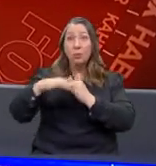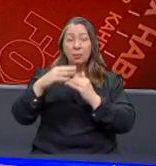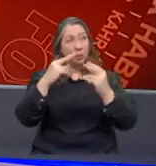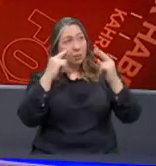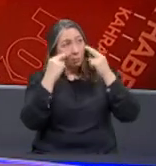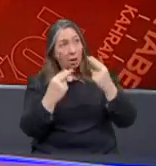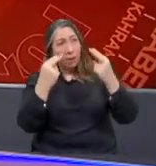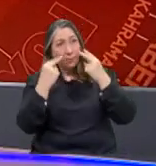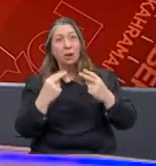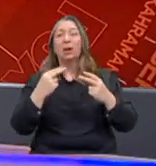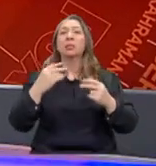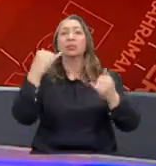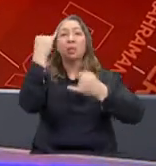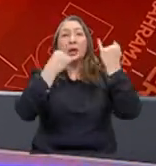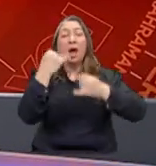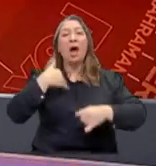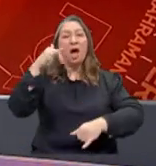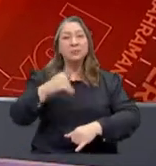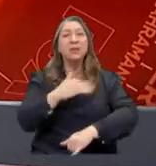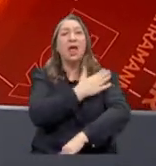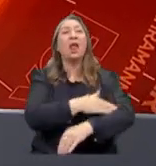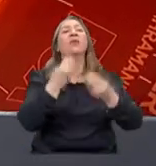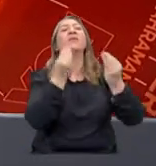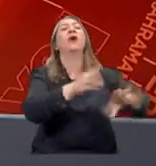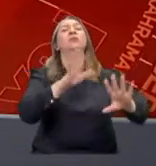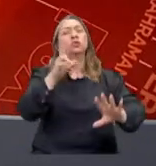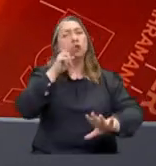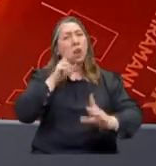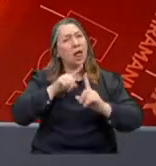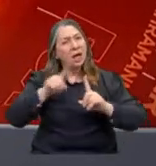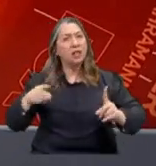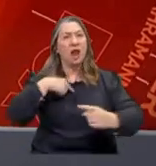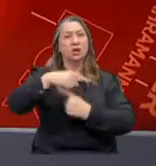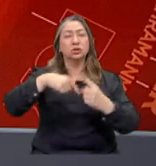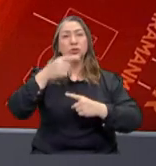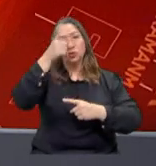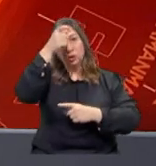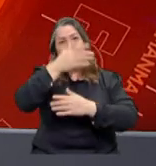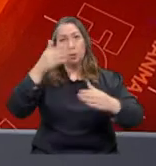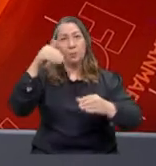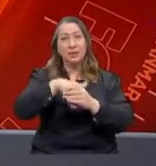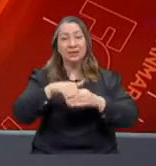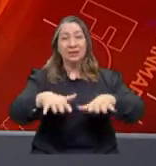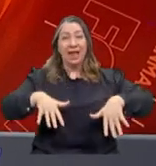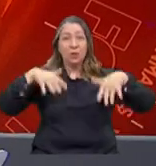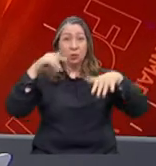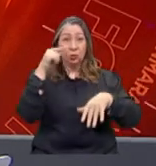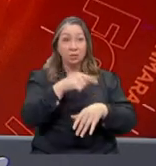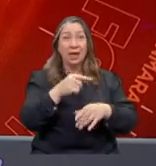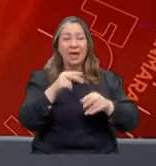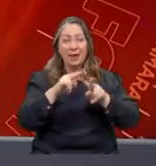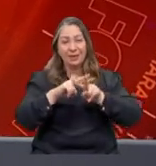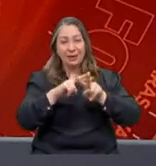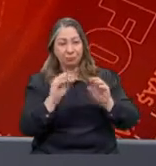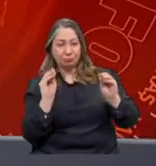geçildi, hakkımızı helal etmiyoruz, sonuna kadar arayacağız diyor. Türkiye Büyük Millet Meclisi Genel Kurulu'nu da